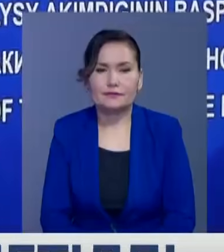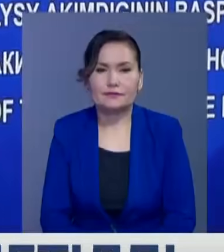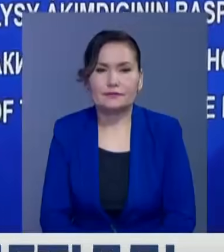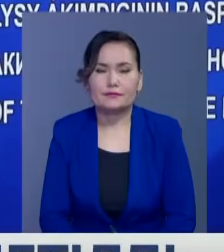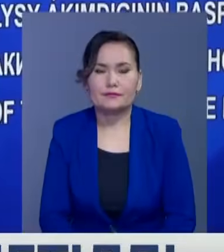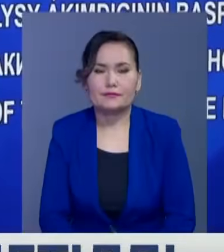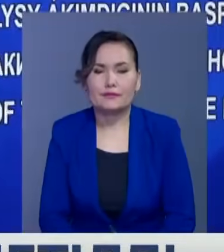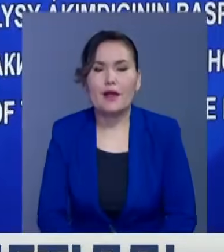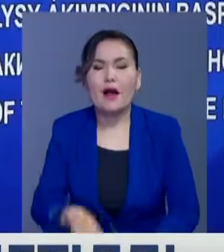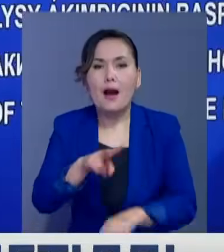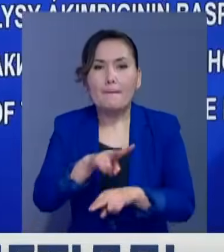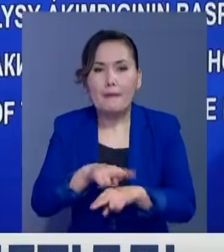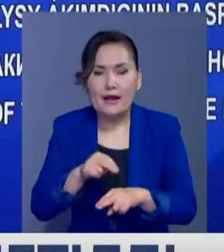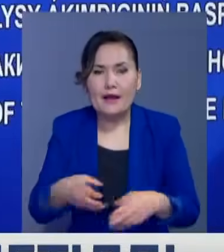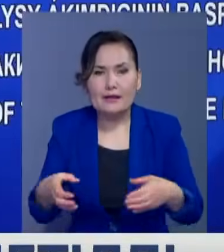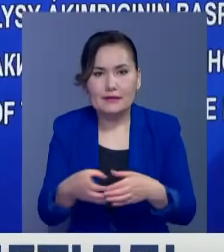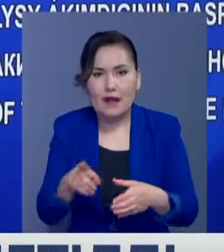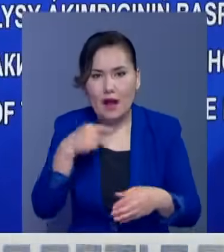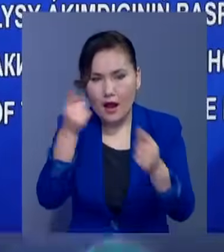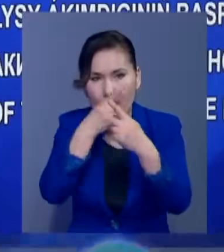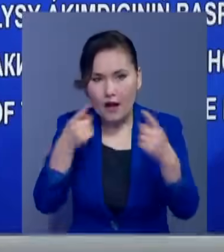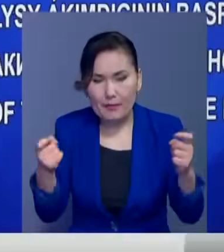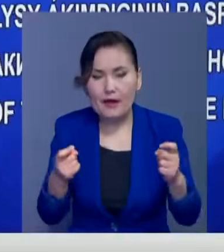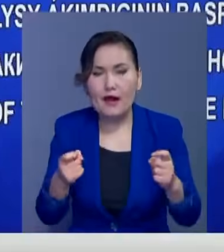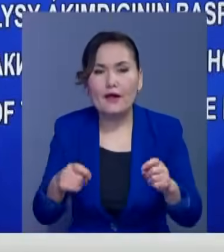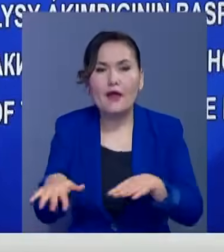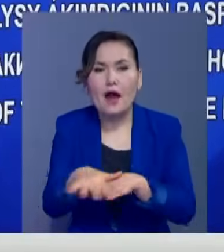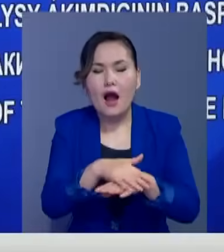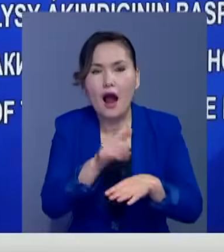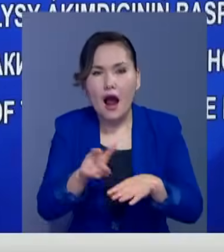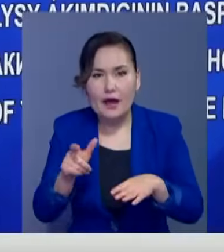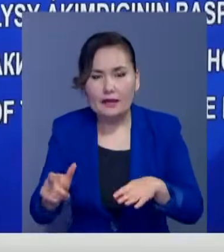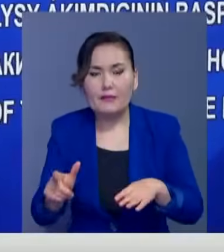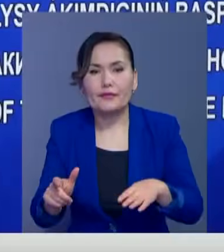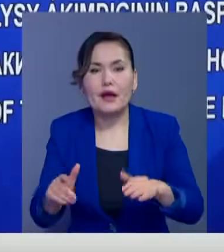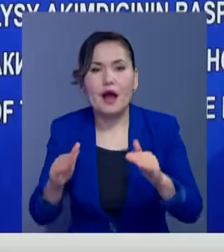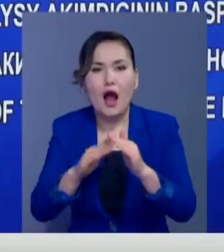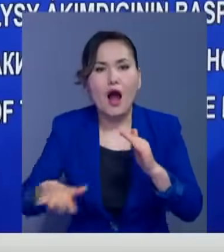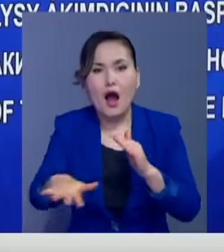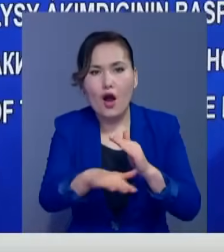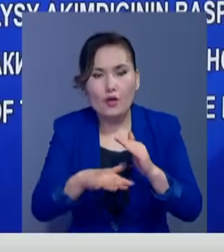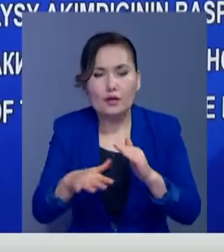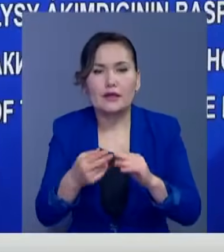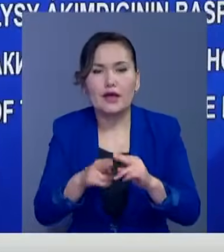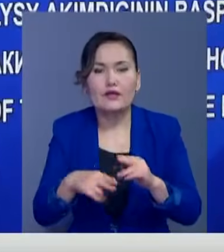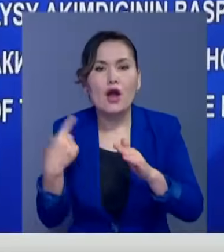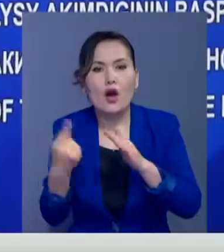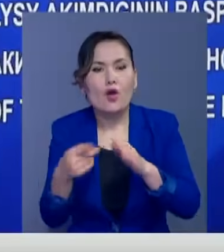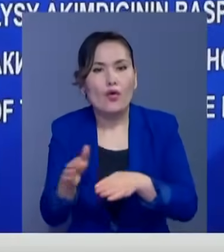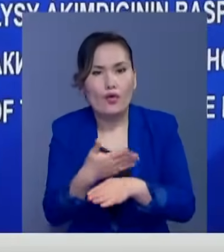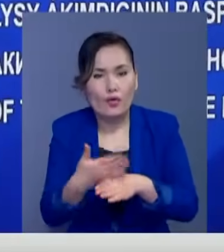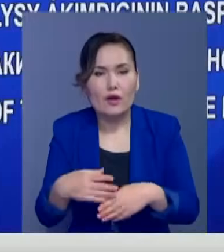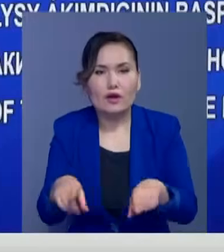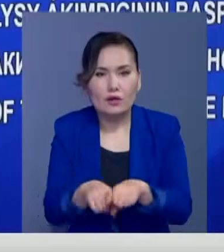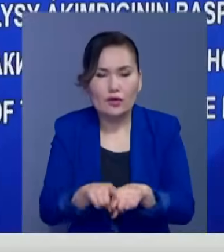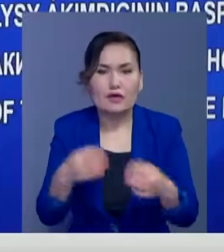Полиция департамента халықтың серуенге шығуын, саяжай алаңдарына шығуды ескере отырып, адамдардың жаппай жиналуына жол бермеу